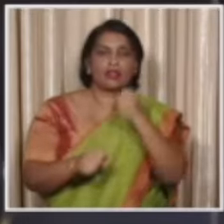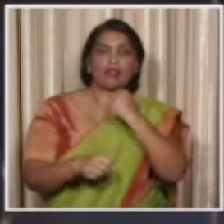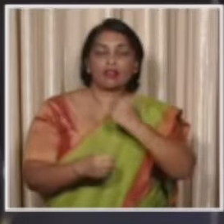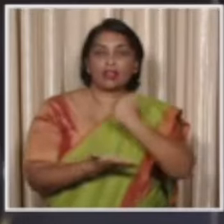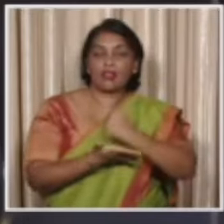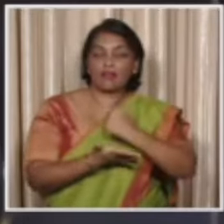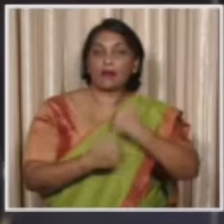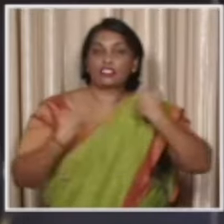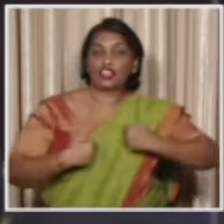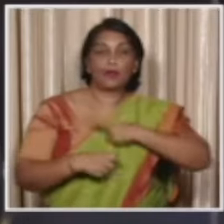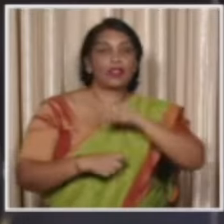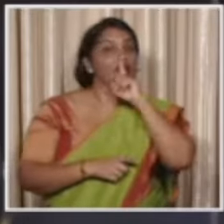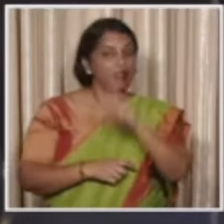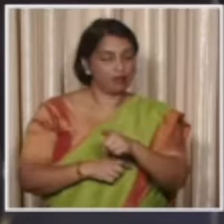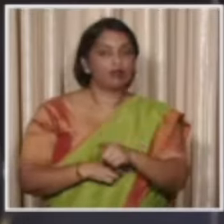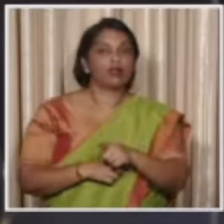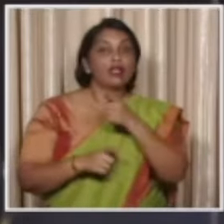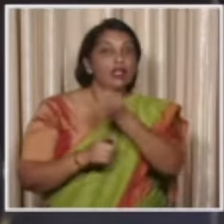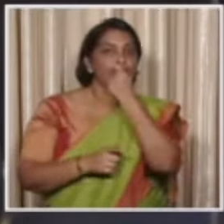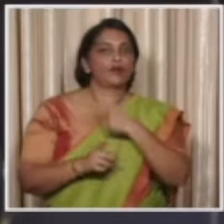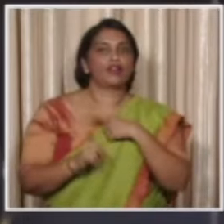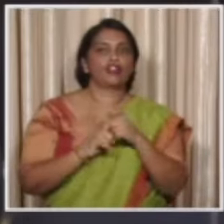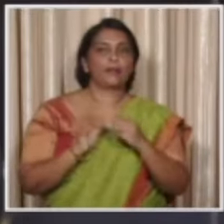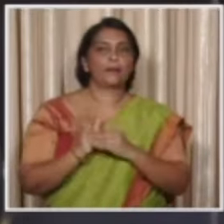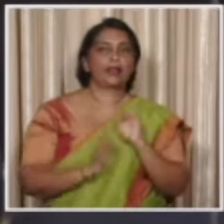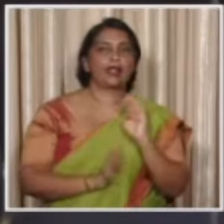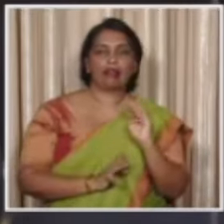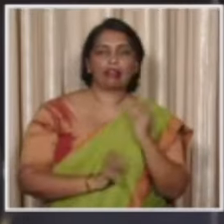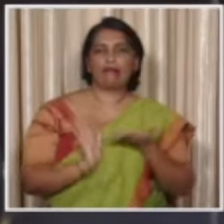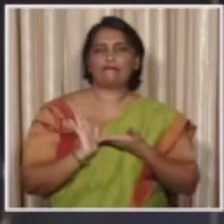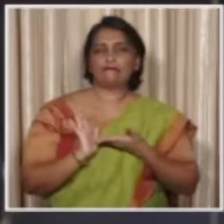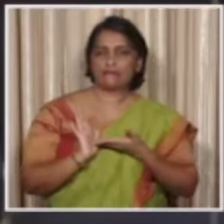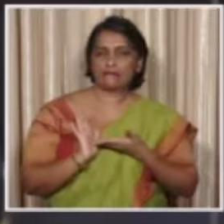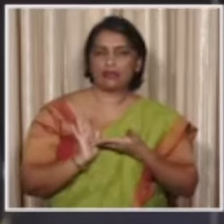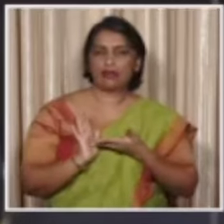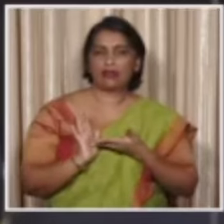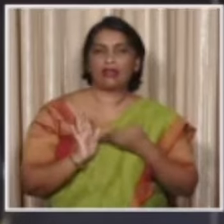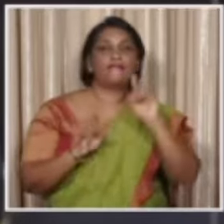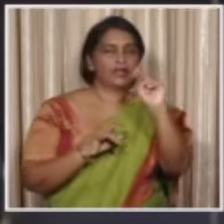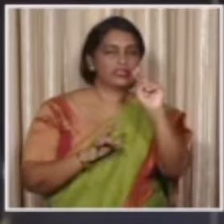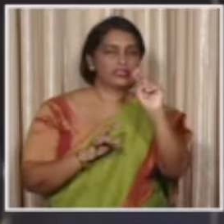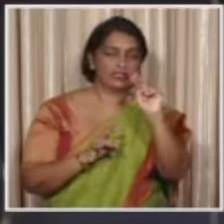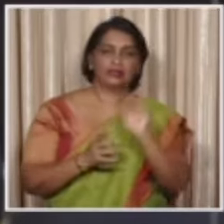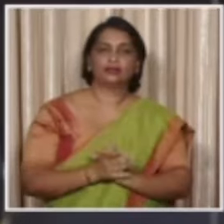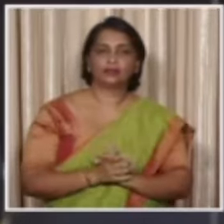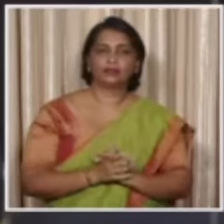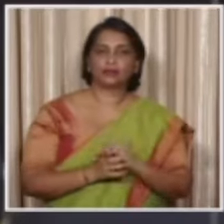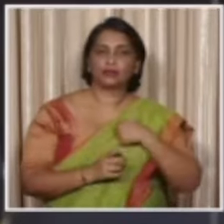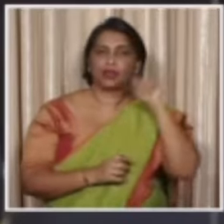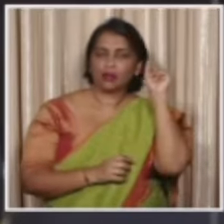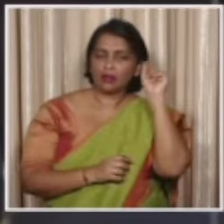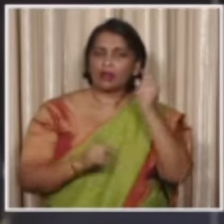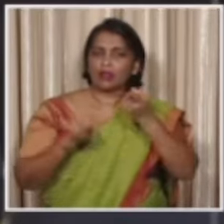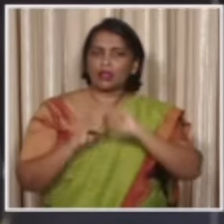එදා පාලිමේන්තුවේද එතකොට තමයිකිවේ ඩොලර් මිලියන් හතලිහයි තම අපට තියෙන කියලා විස්සයි කියලා මං ඇහවා.